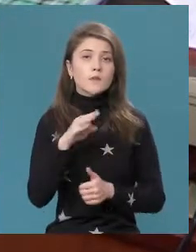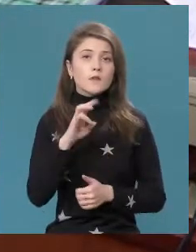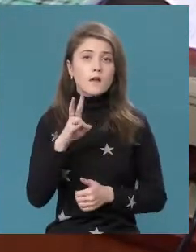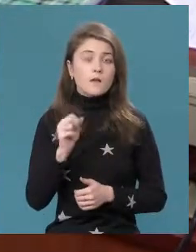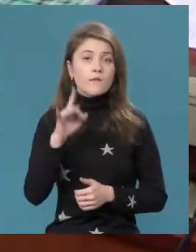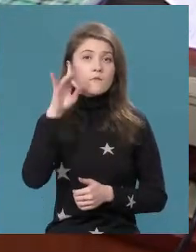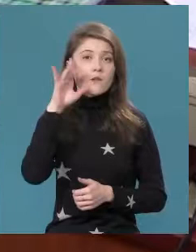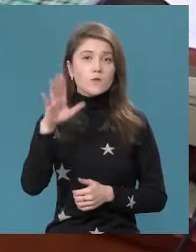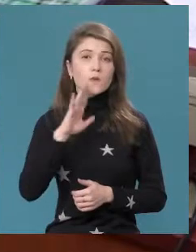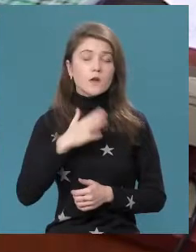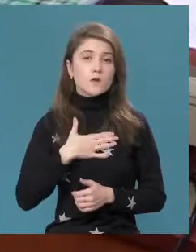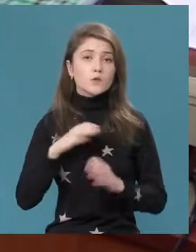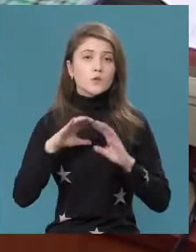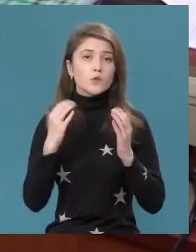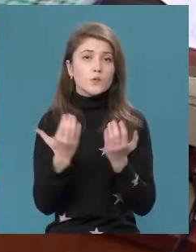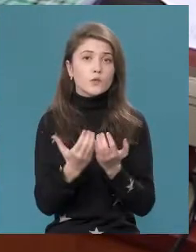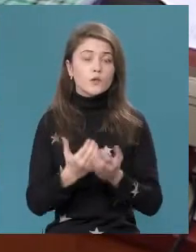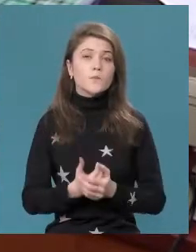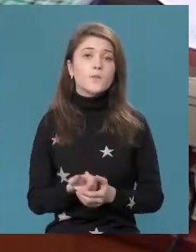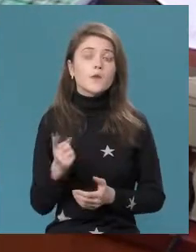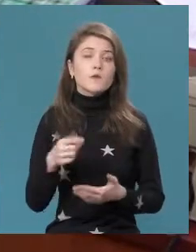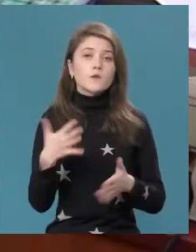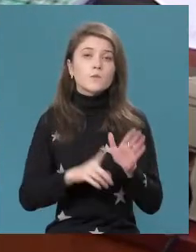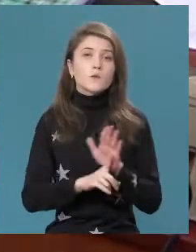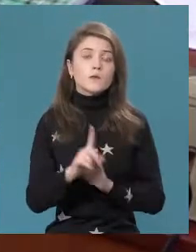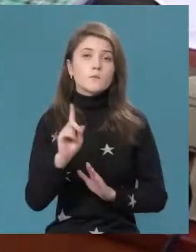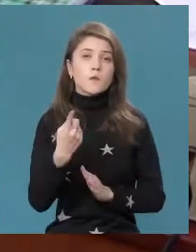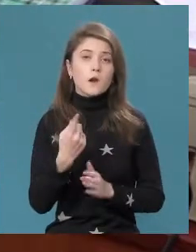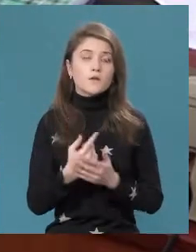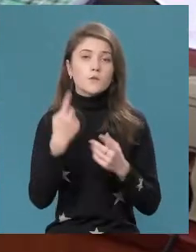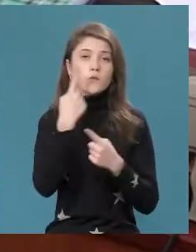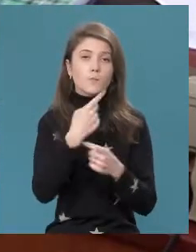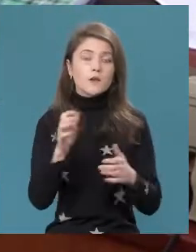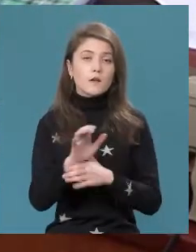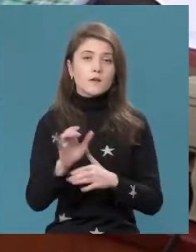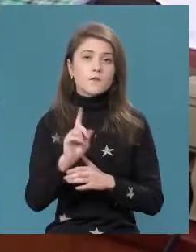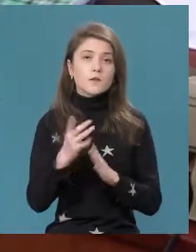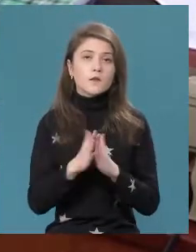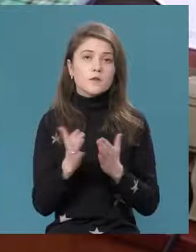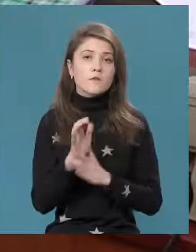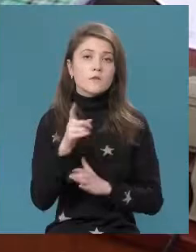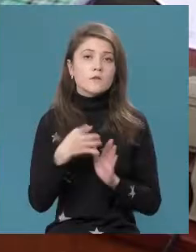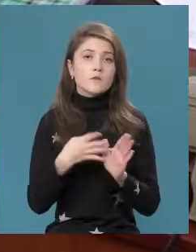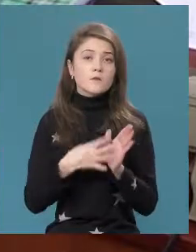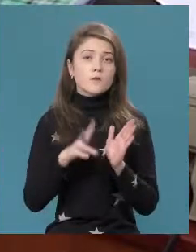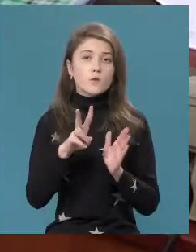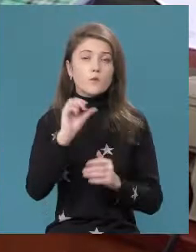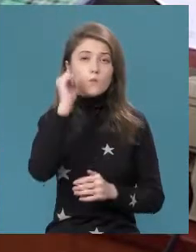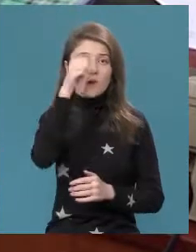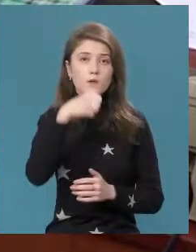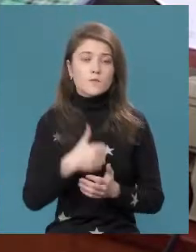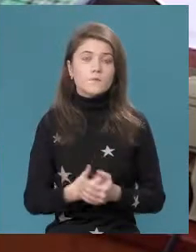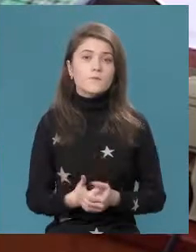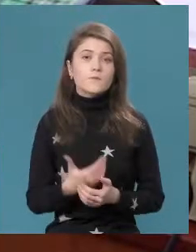обласну студію. І тоді вже почалися перші публікації, перша книга видана в 1992 році. Ще